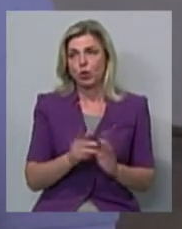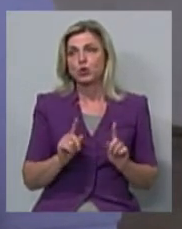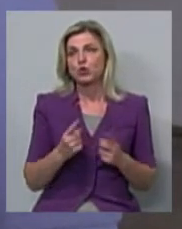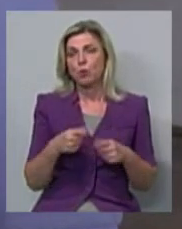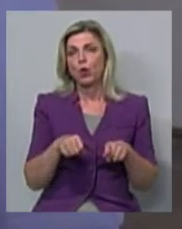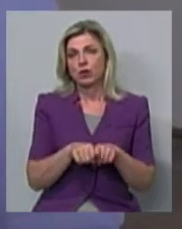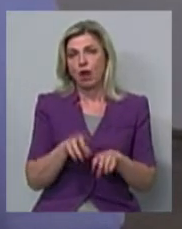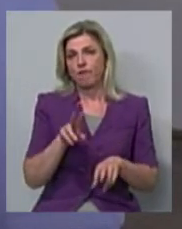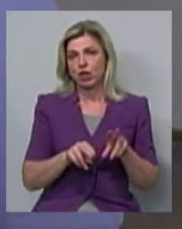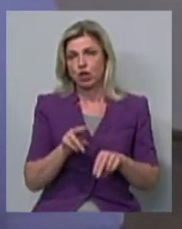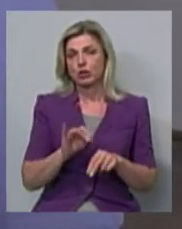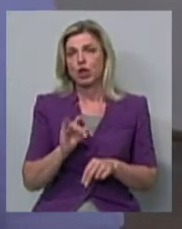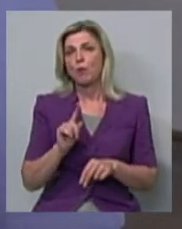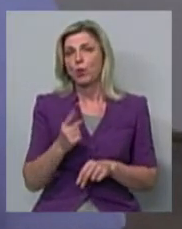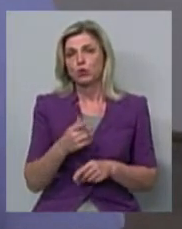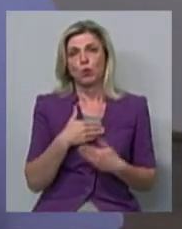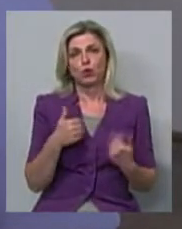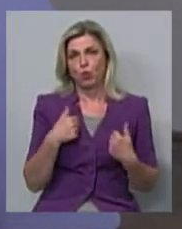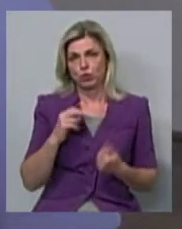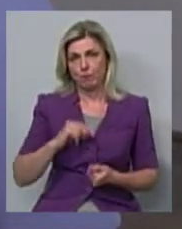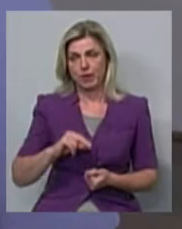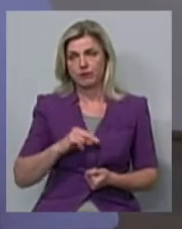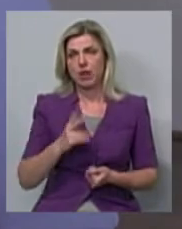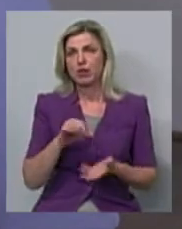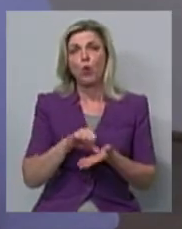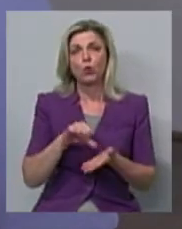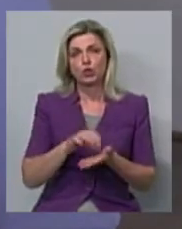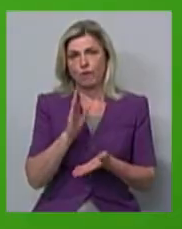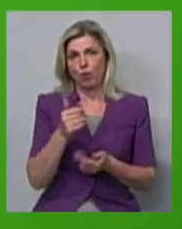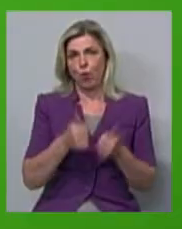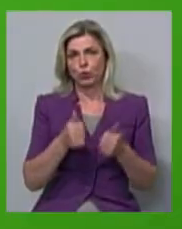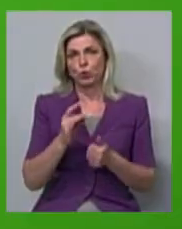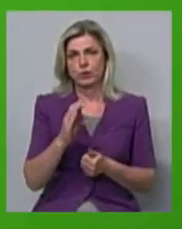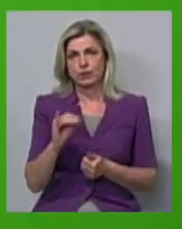так вважають і чому вони не подали документи і не взяли участі в цьому конкурсі.